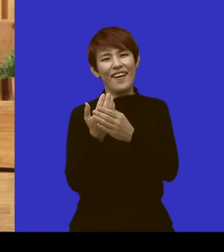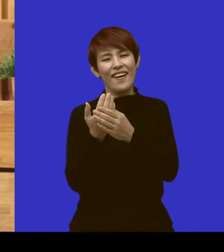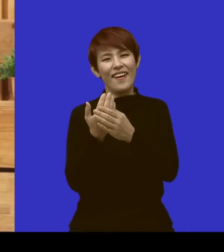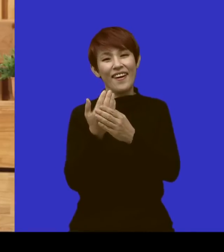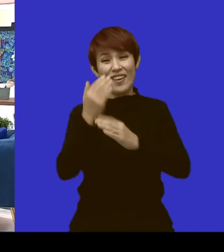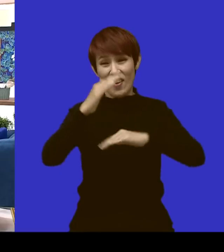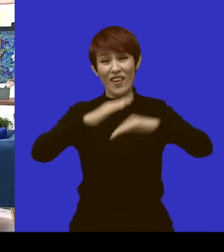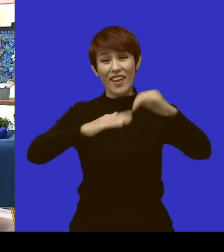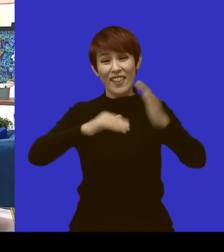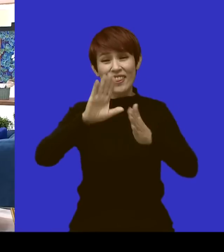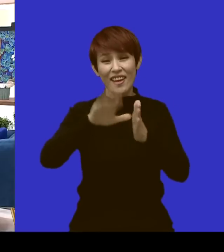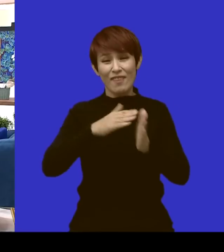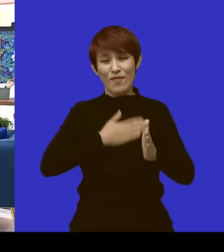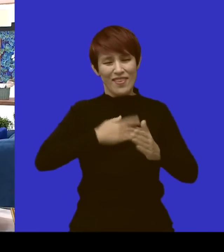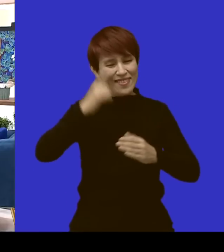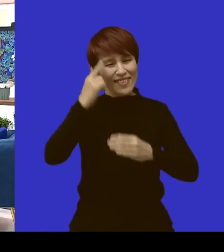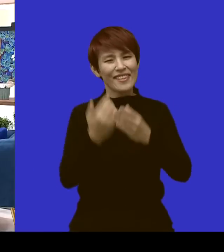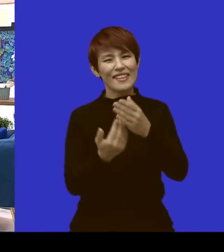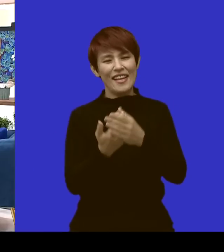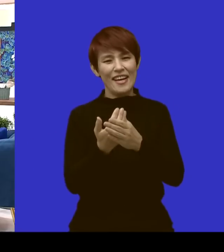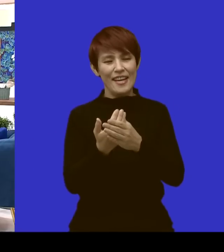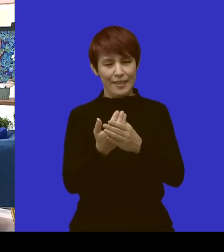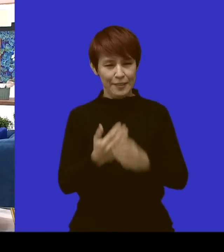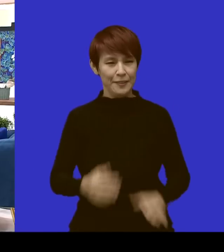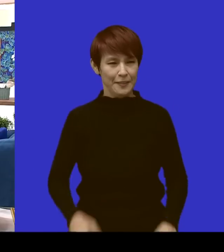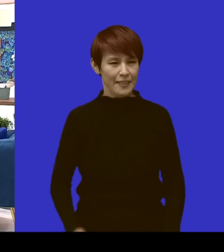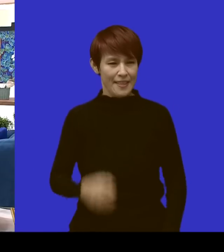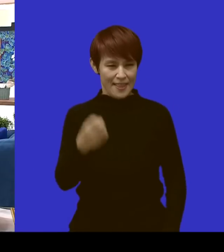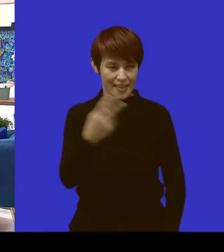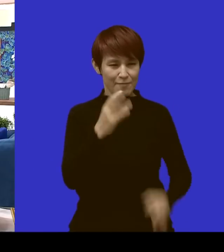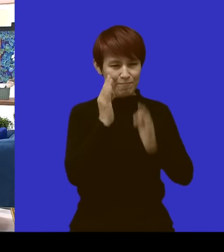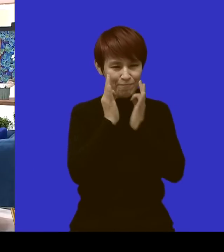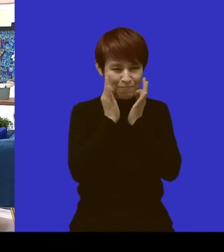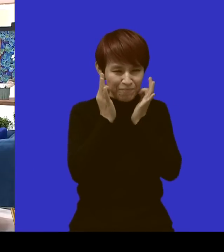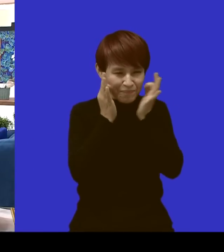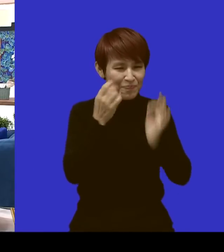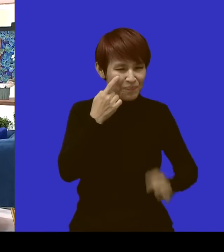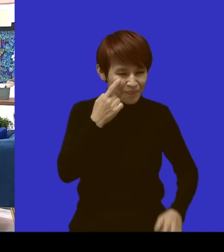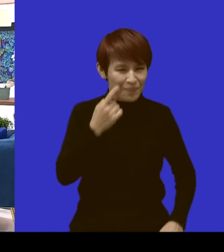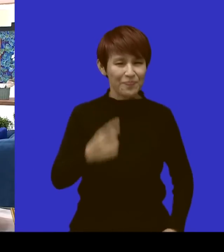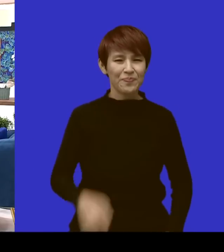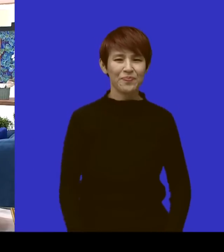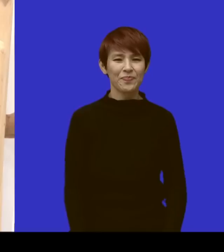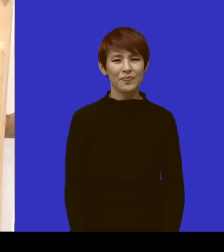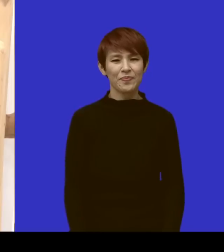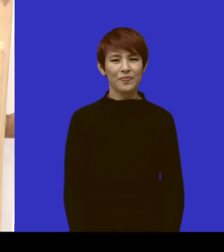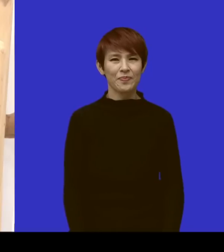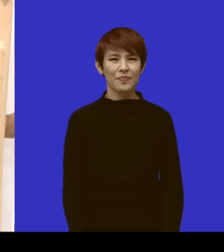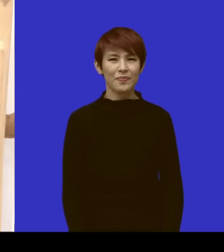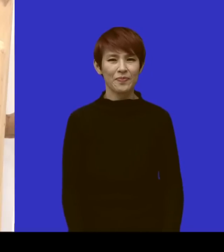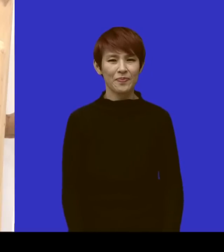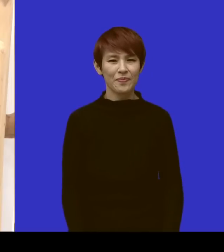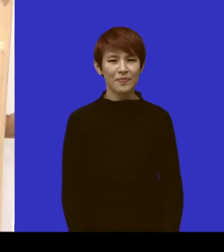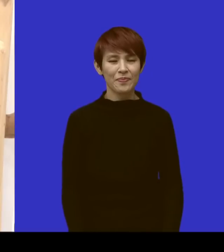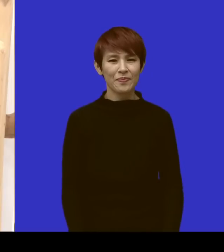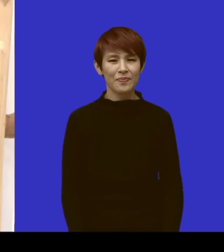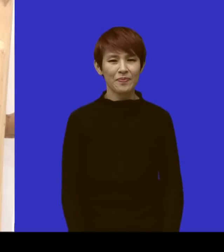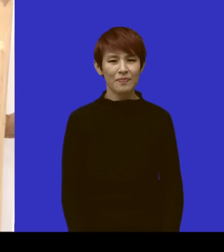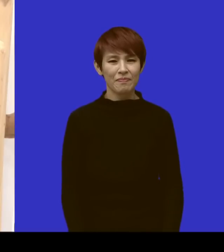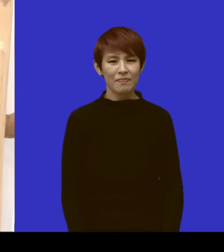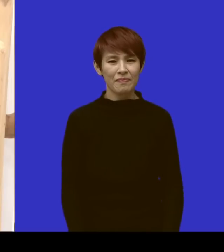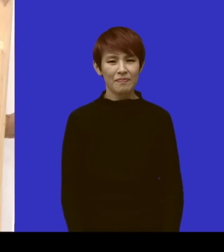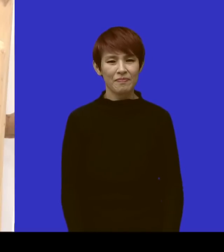네네. 그래서 그러면서 그러면 우리가 다시 한번 노력을 해보자 한 거죠. 그래서 계속